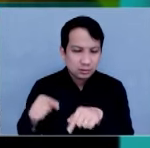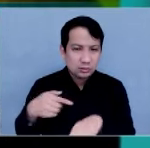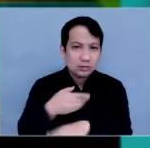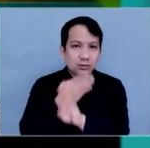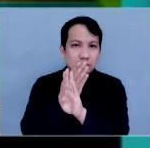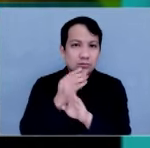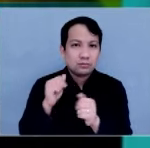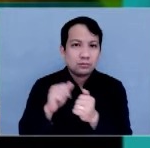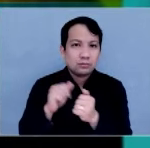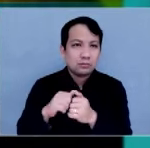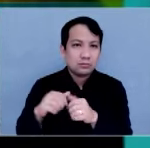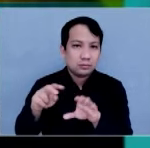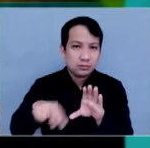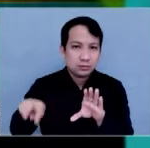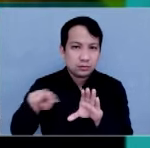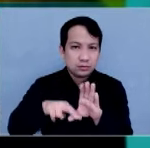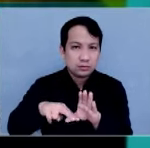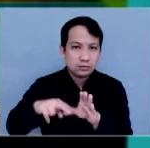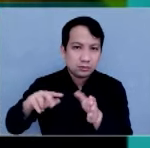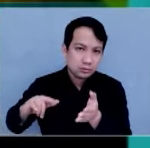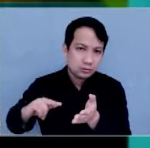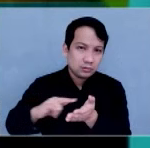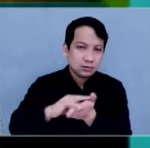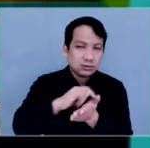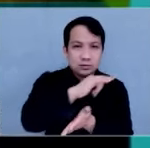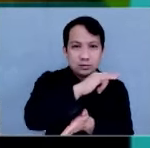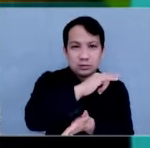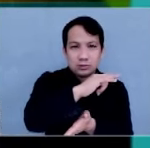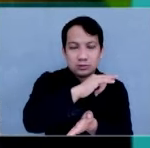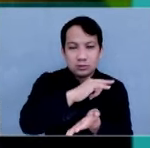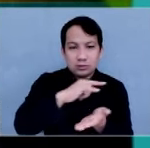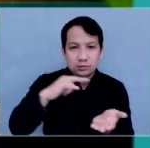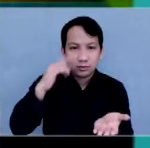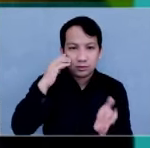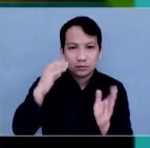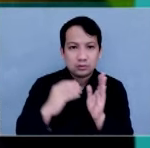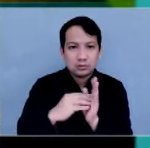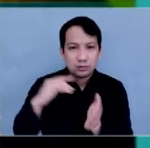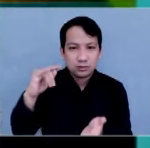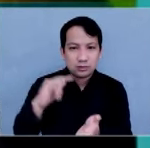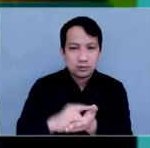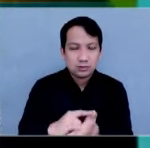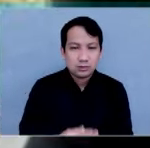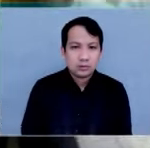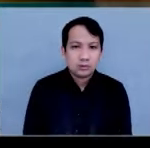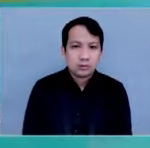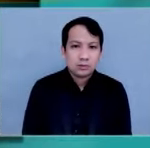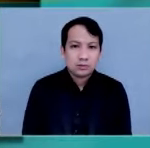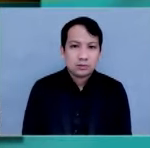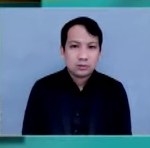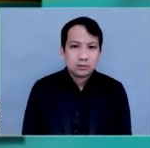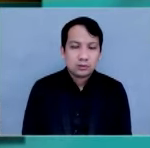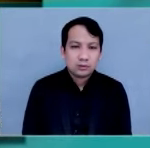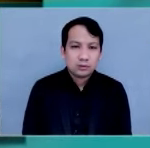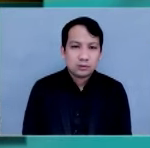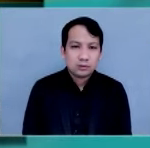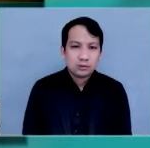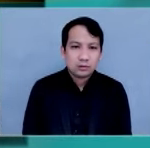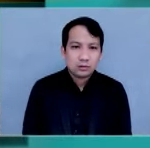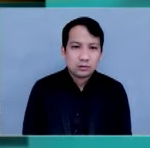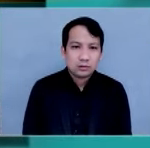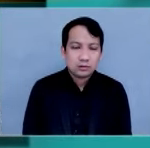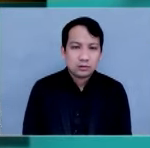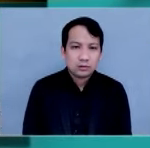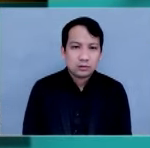then sumakay kami ng aeroplano. Yun nga ang picture nga, ang usapan sana namin kasi ni General